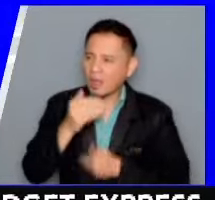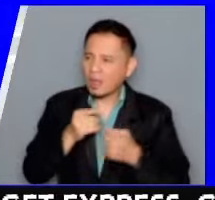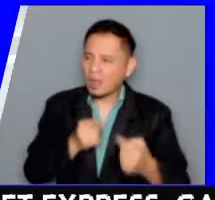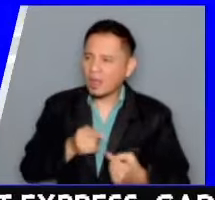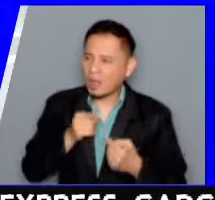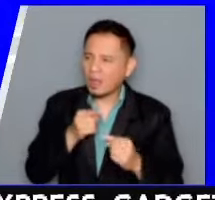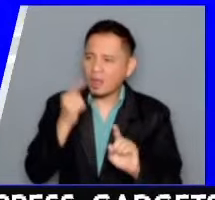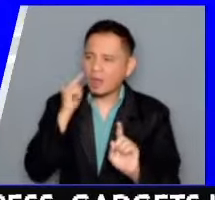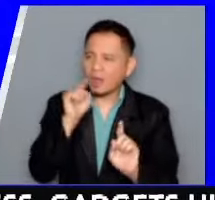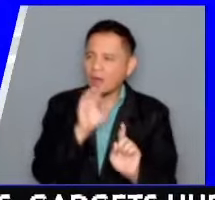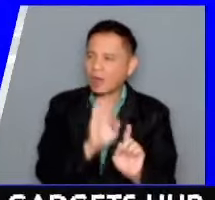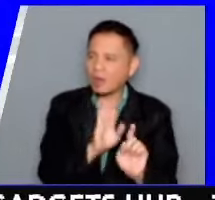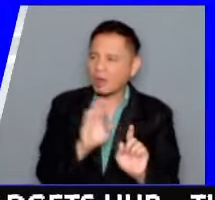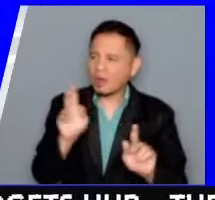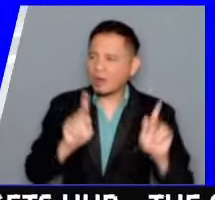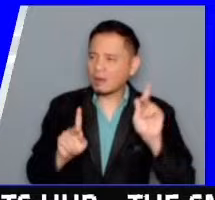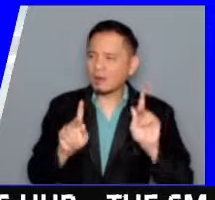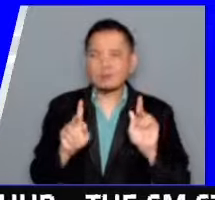tao.